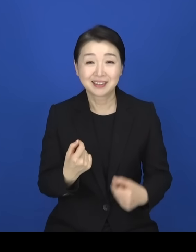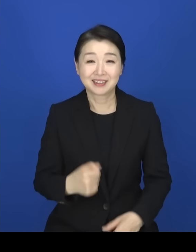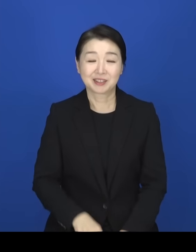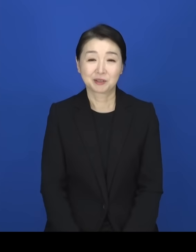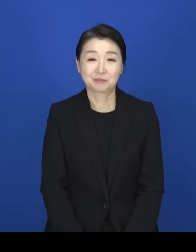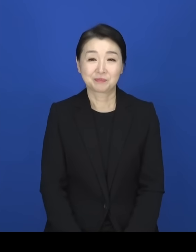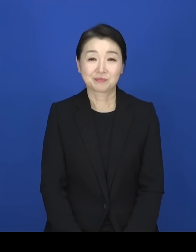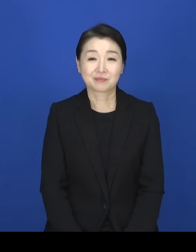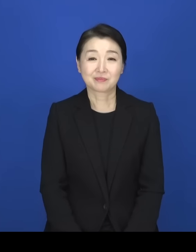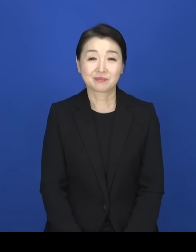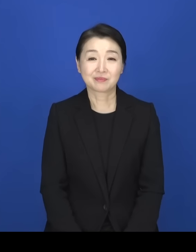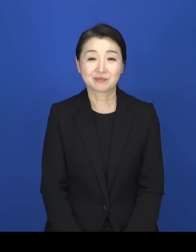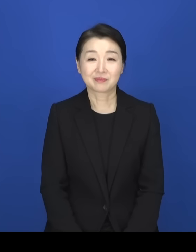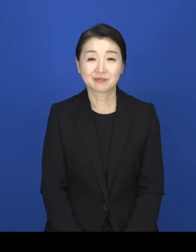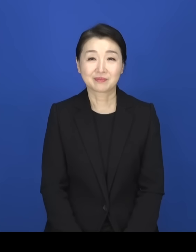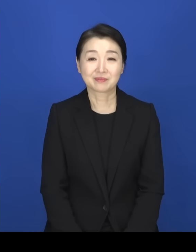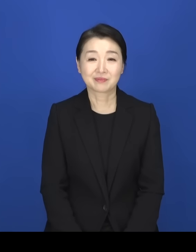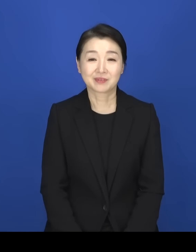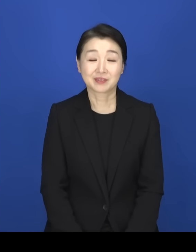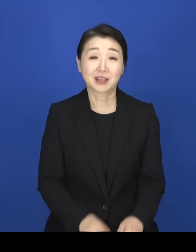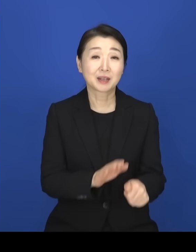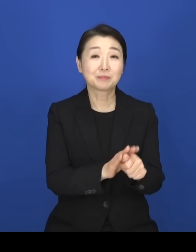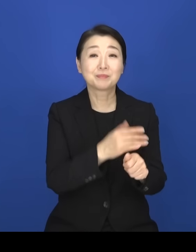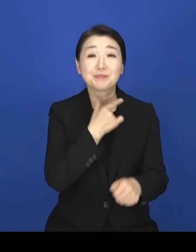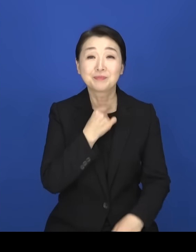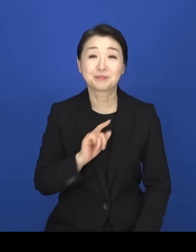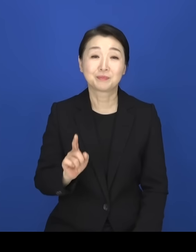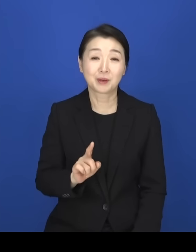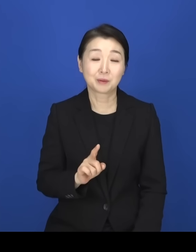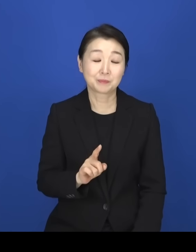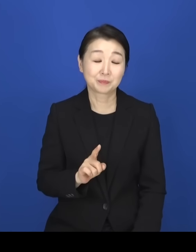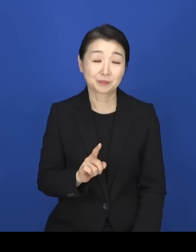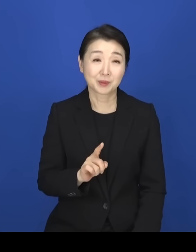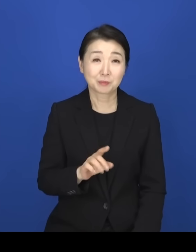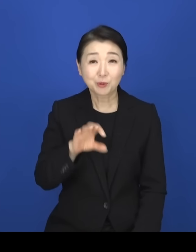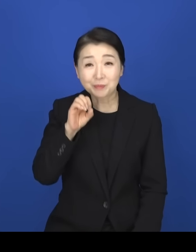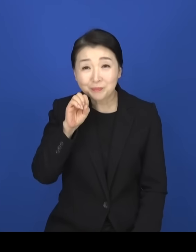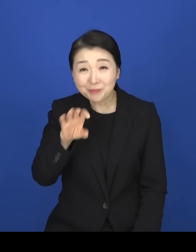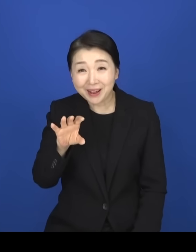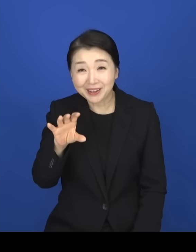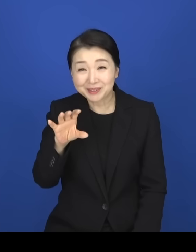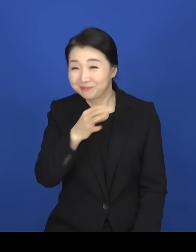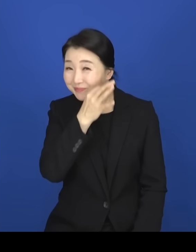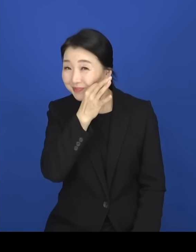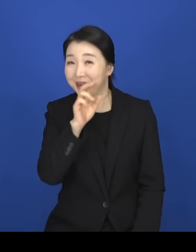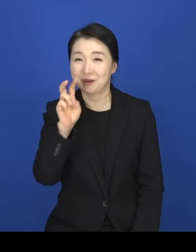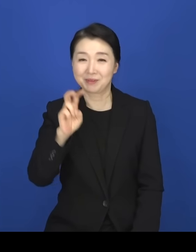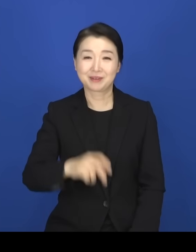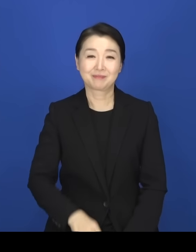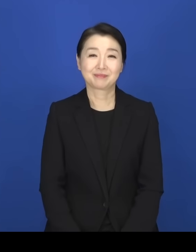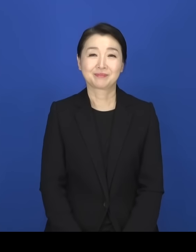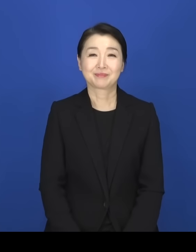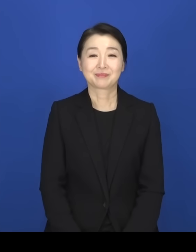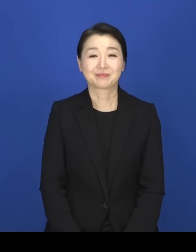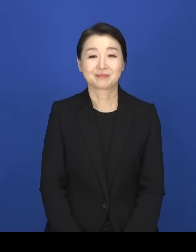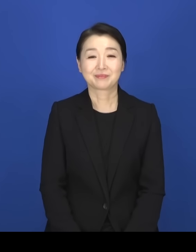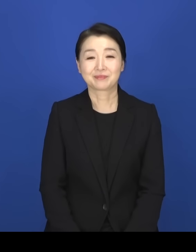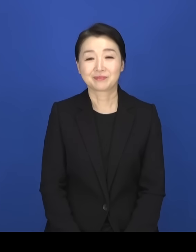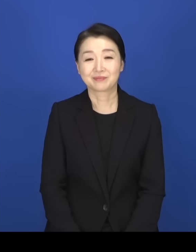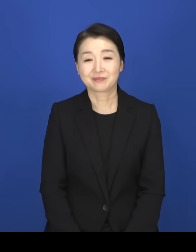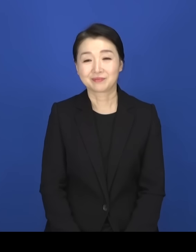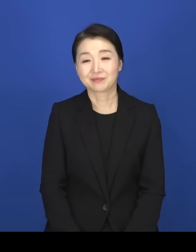그거는 네. 저는 이제 조금 약간 도와드리면 네. 이제 본인 입으로 이런 걸 하면 이제 좀 민망하잖아요. 민망하죠. 네. 사실 이제